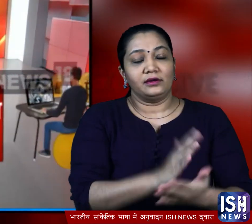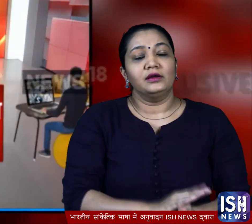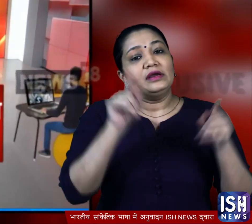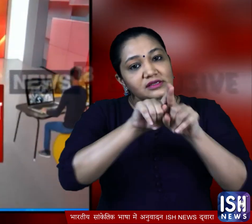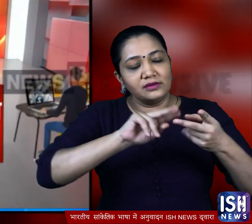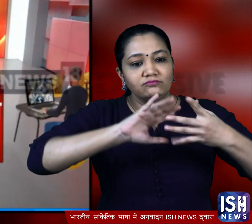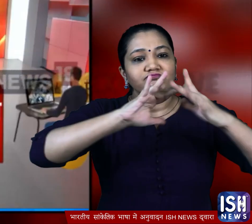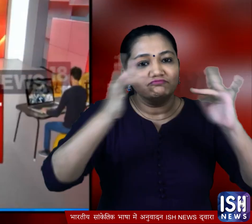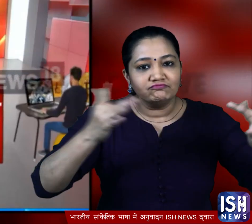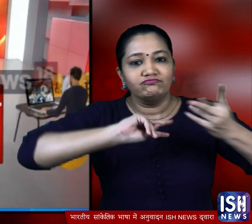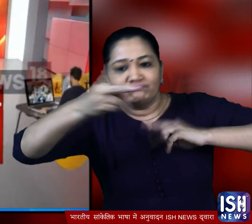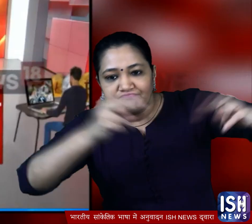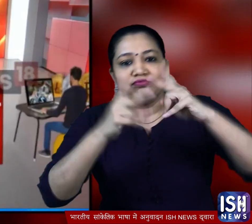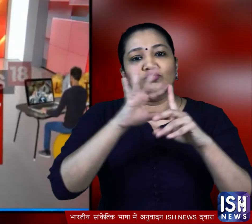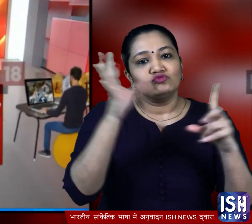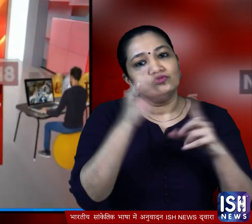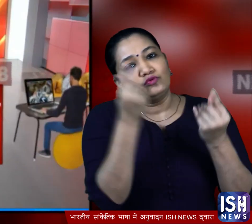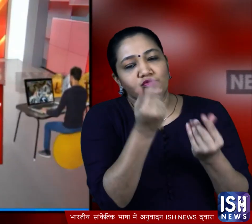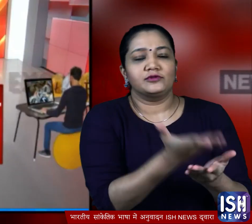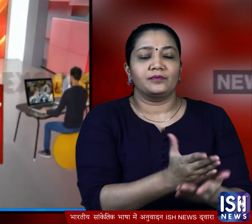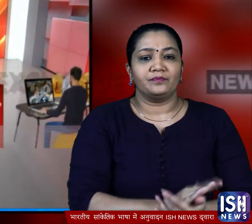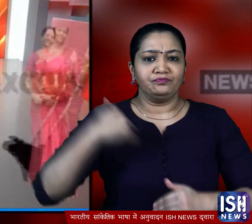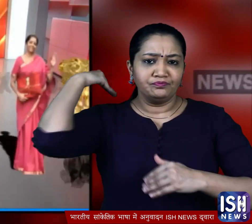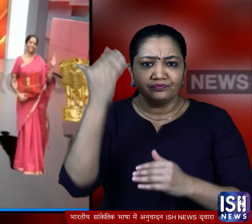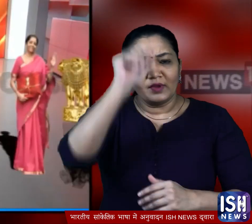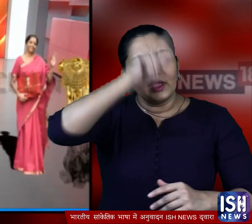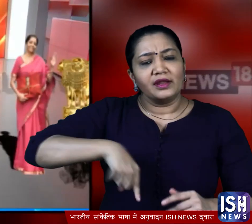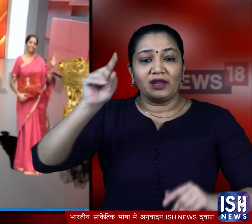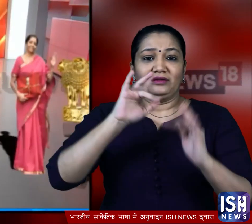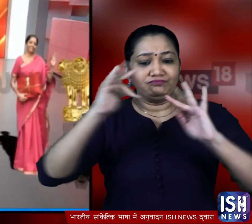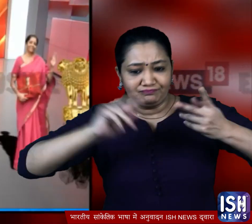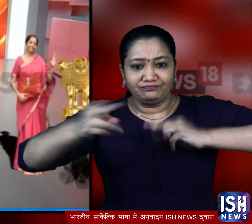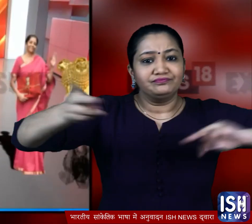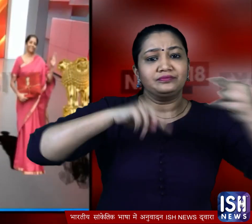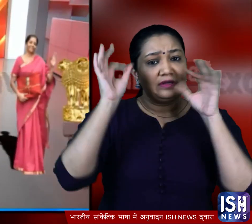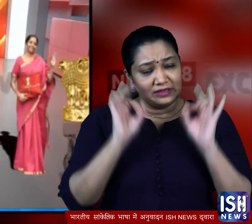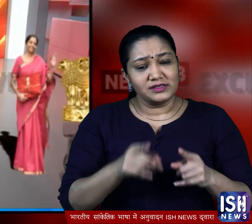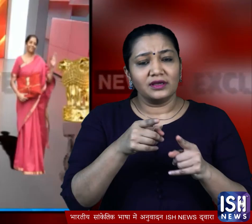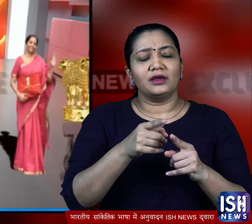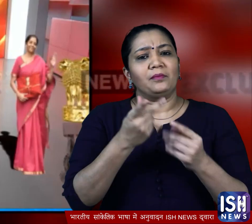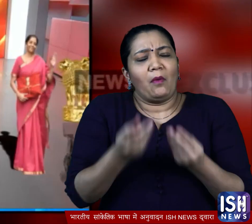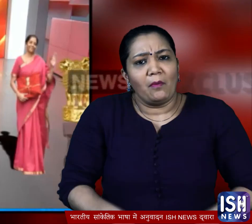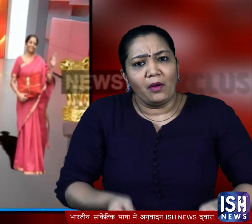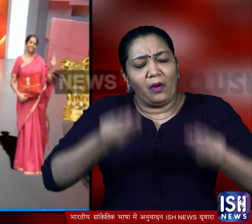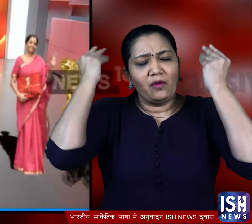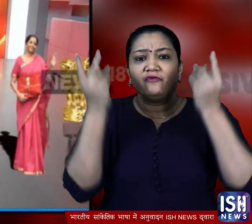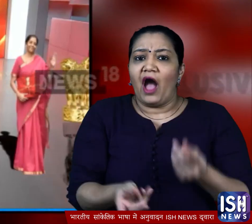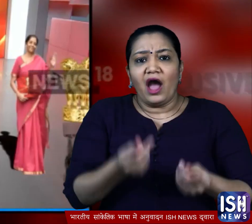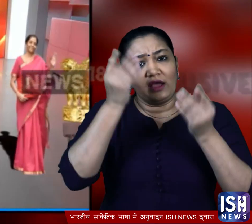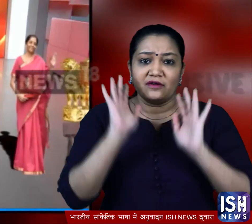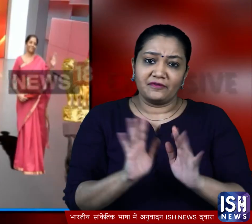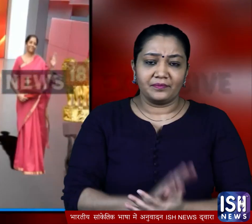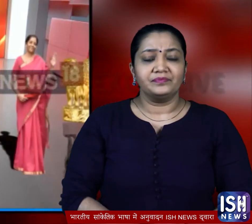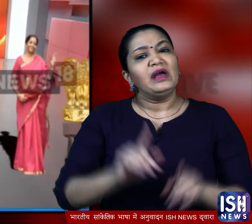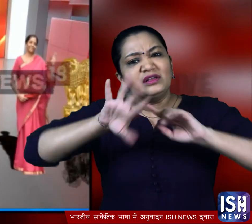है और वहीं पर उससे निवेश और लेन देन किया जाता है। पिछले कुछ समय से भारत में क्रिप्टो करेंसी के जरिए लेन देन करने वालों की संख्या तेजी से बढ़